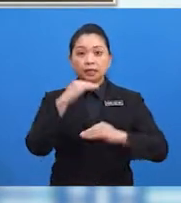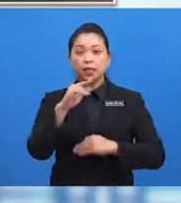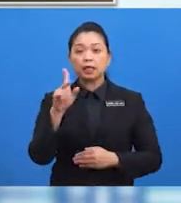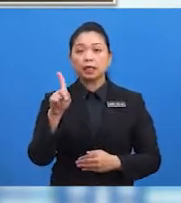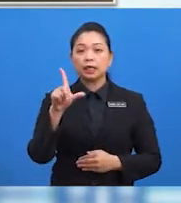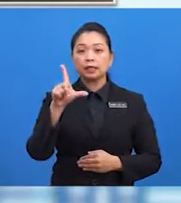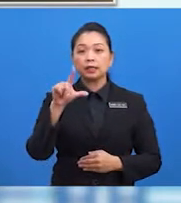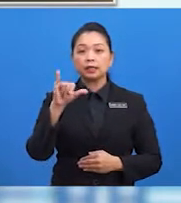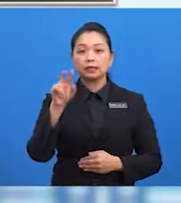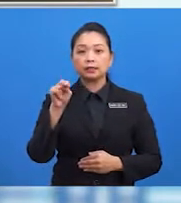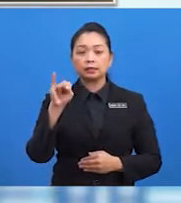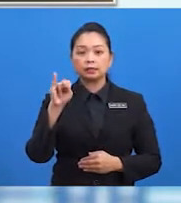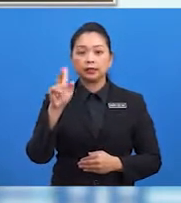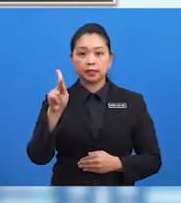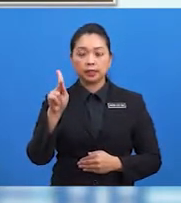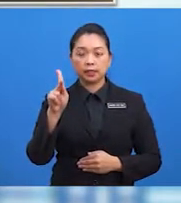di seluruh negara.